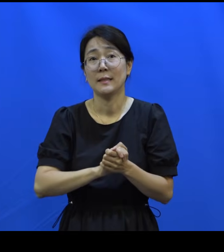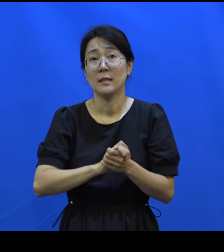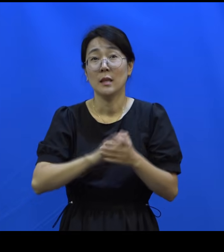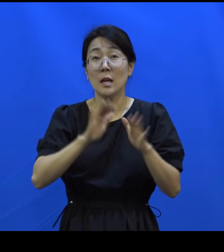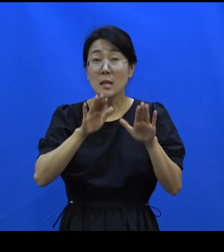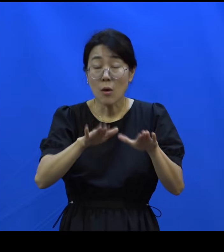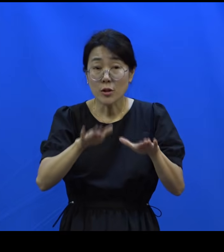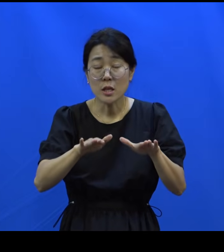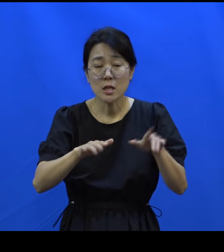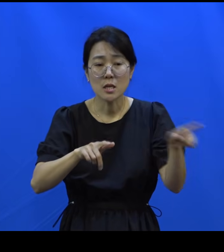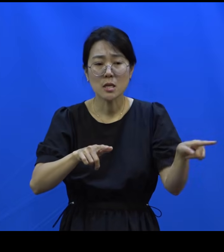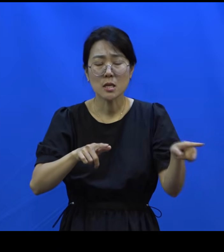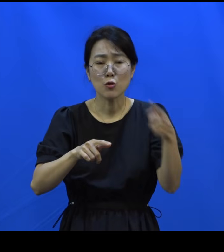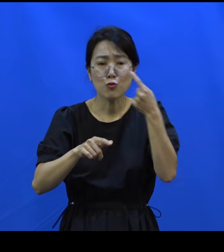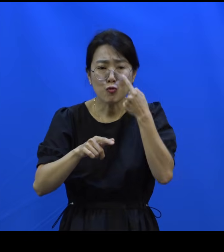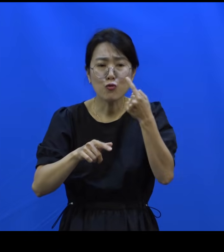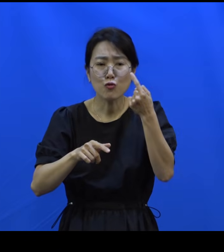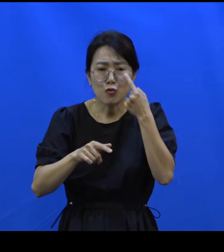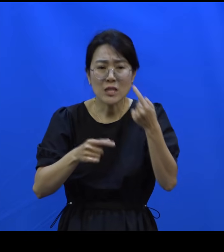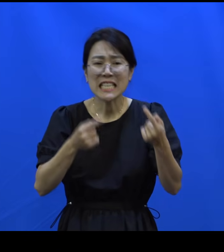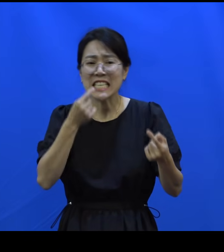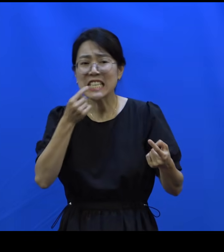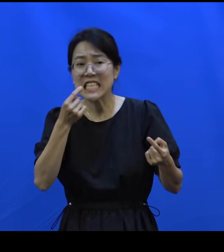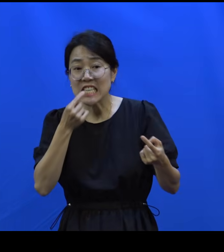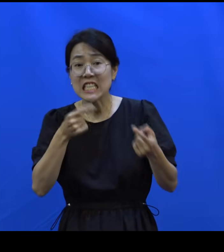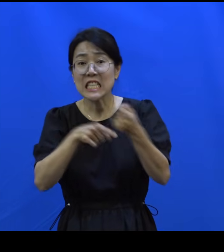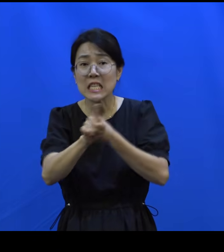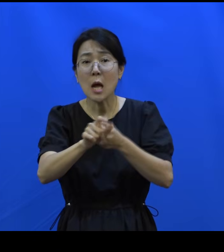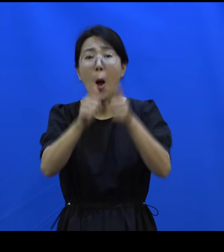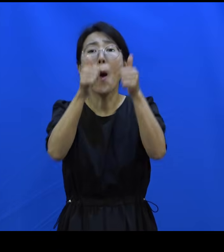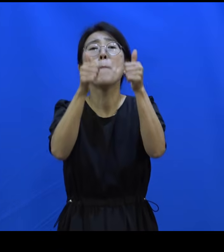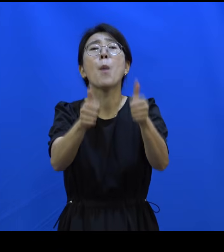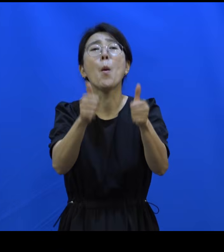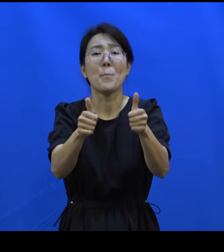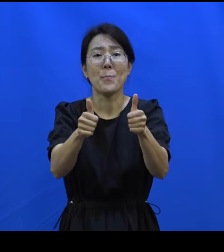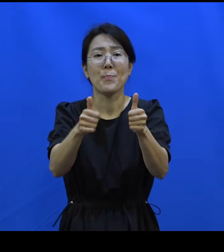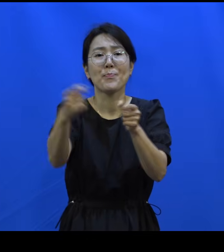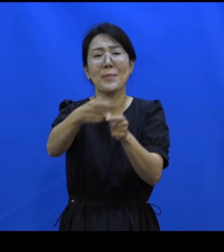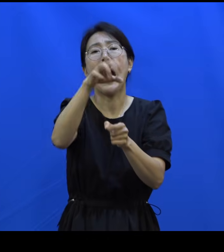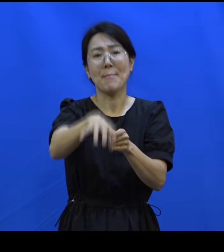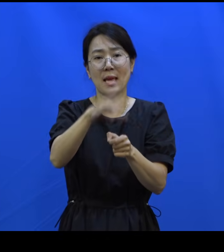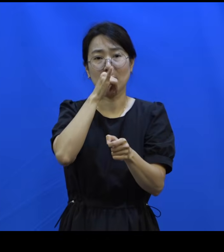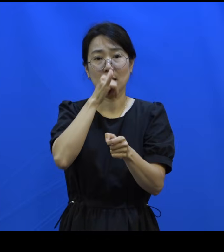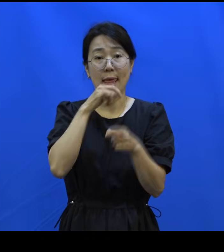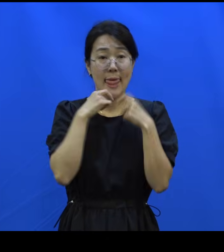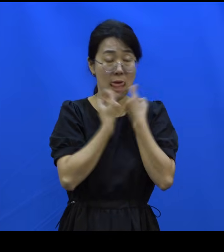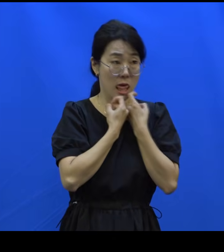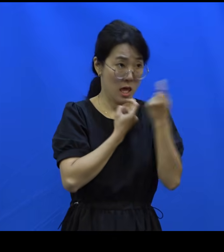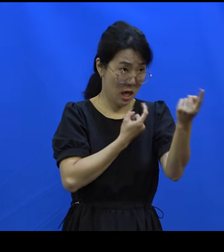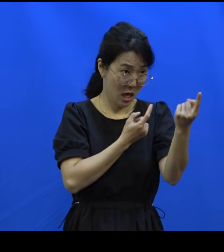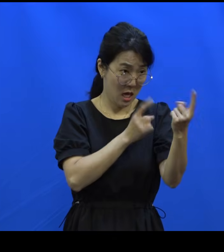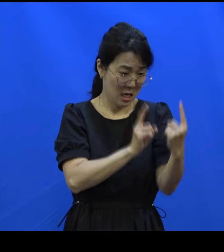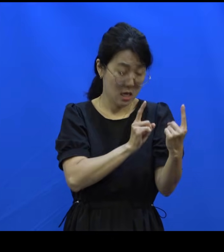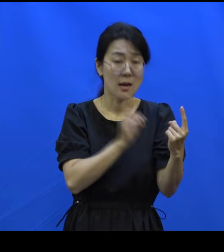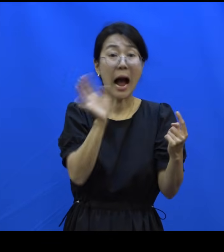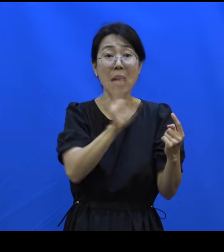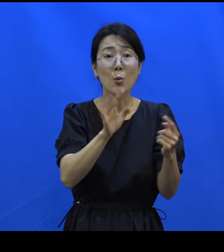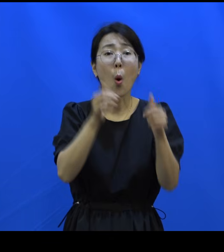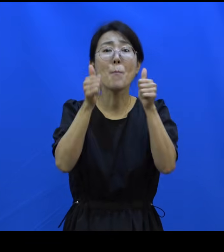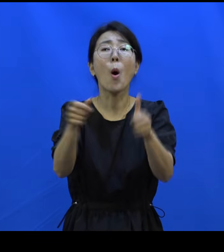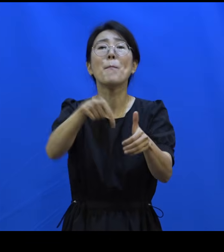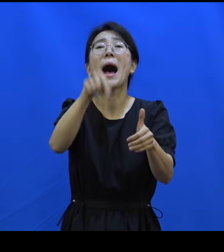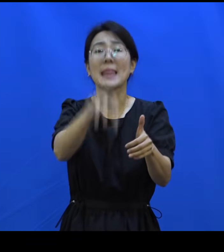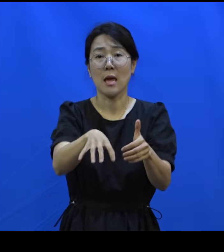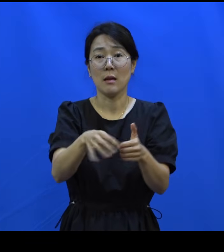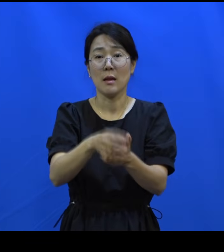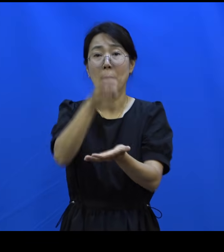법은 아닙니다. 법정에서만 적용하도록, 개인적으로는 적용하지 못하도록 한 것입니다. 그런데 실제로 유대 법책에서는